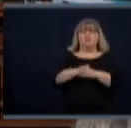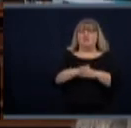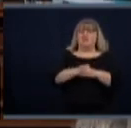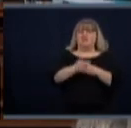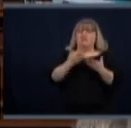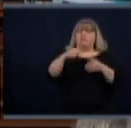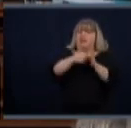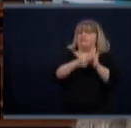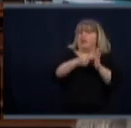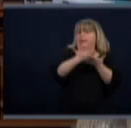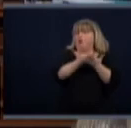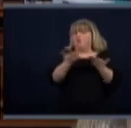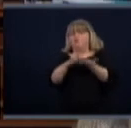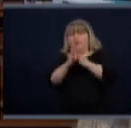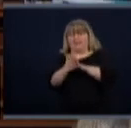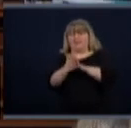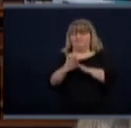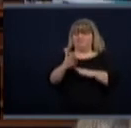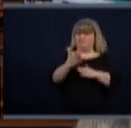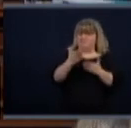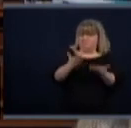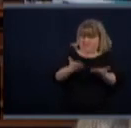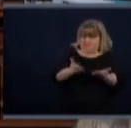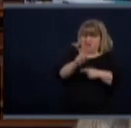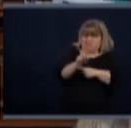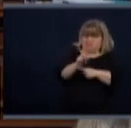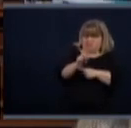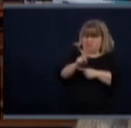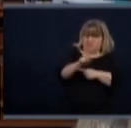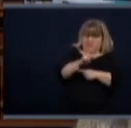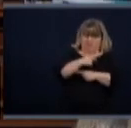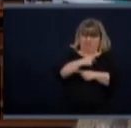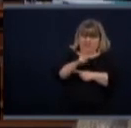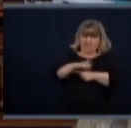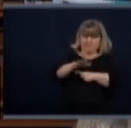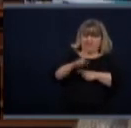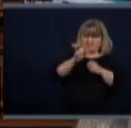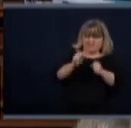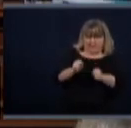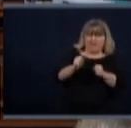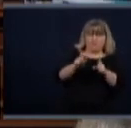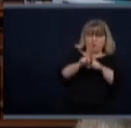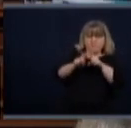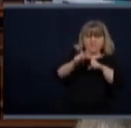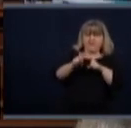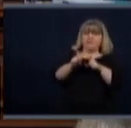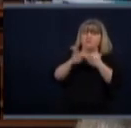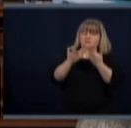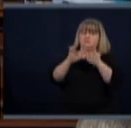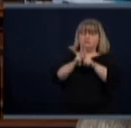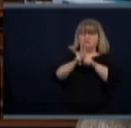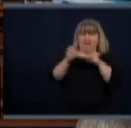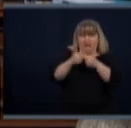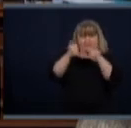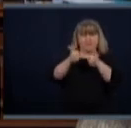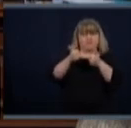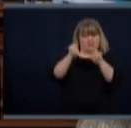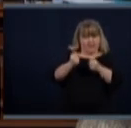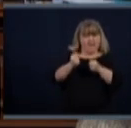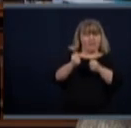présentement la capacité de mener suffisamment de tests pour bien suivre l'évolution de l'épidémie en phase de déconfinement? Bien,